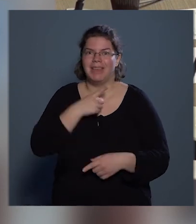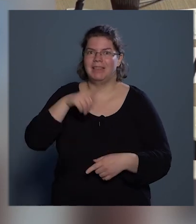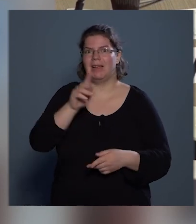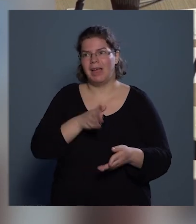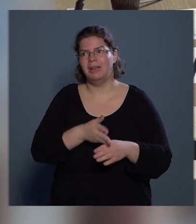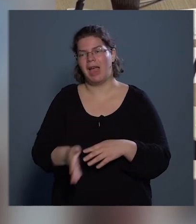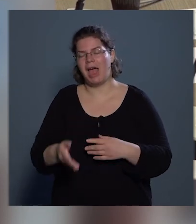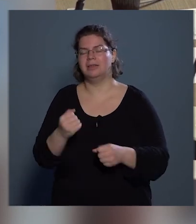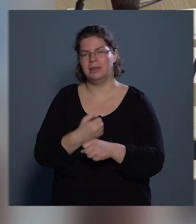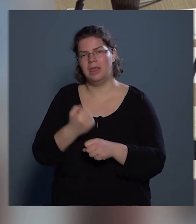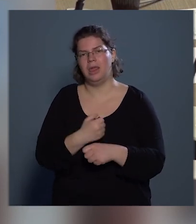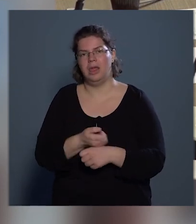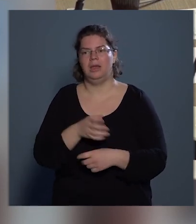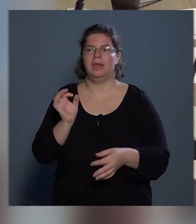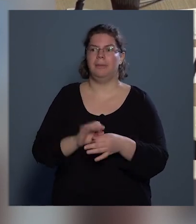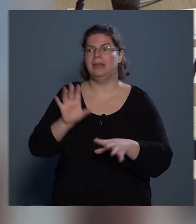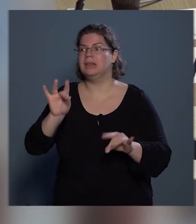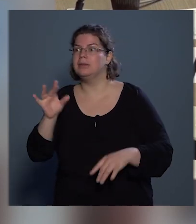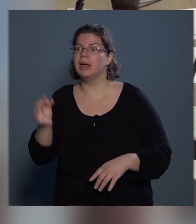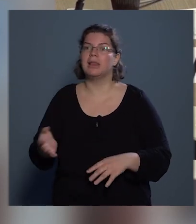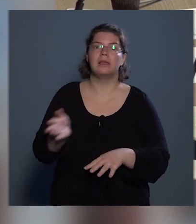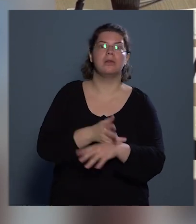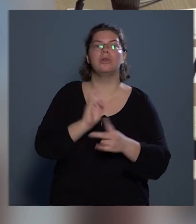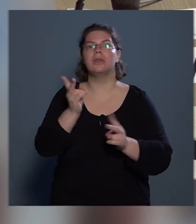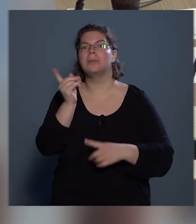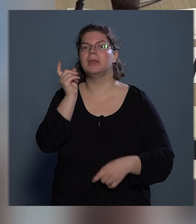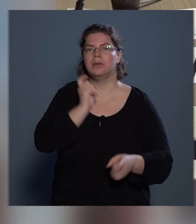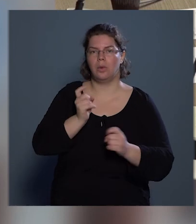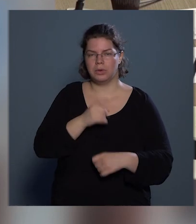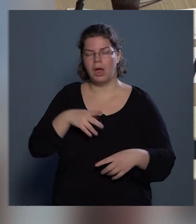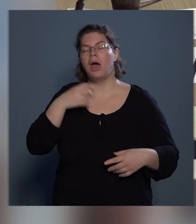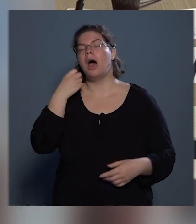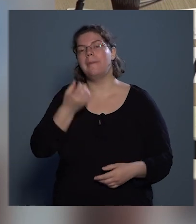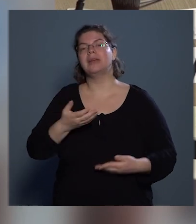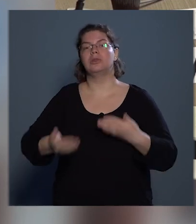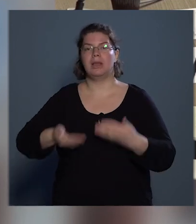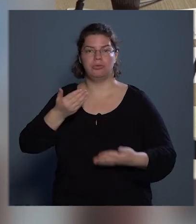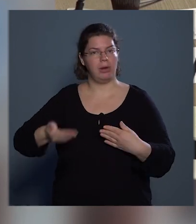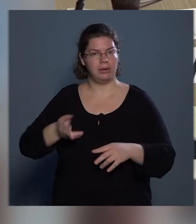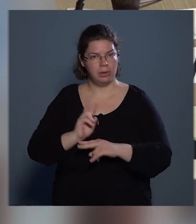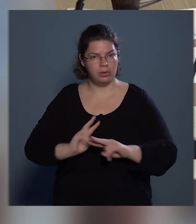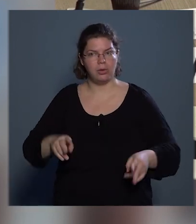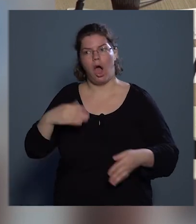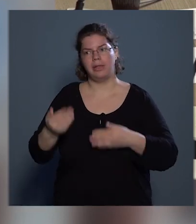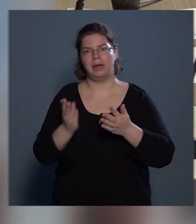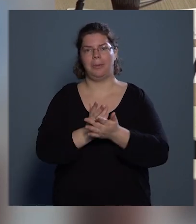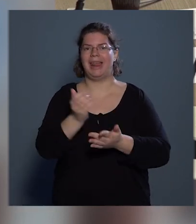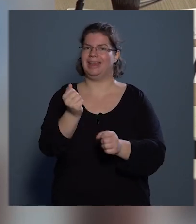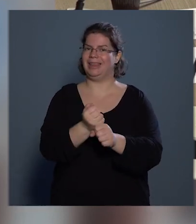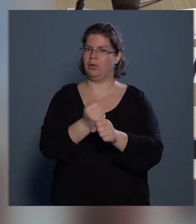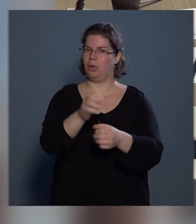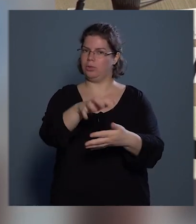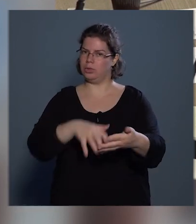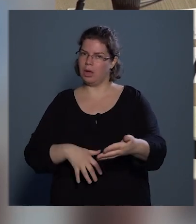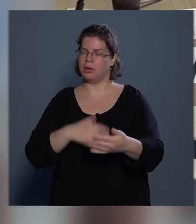hogy éppen 10 perc ezelőtt ki mit gondolt, hanem amikor a testületi ülésre kerülne a sor, azért már egy kidolgozott anyag lenne, aztán